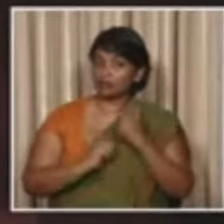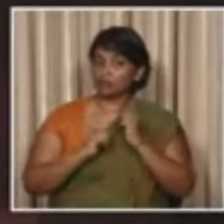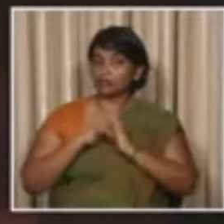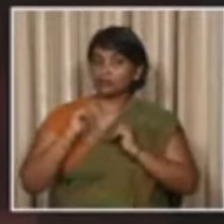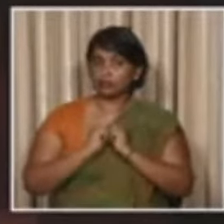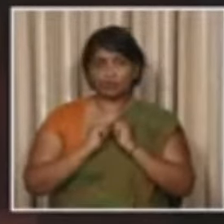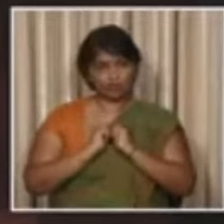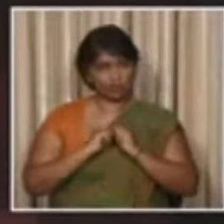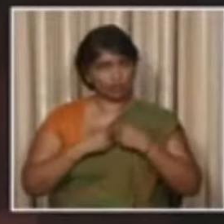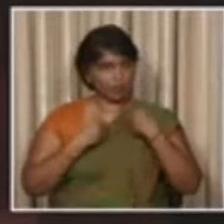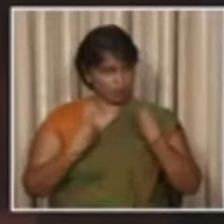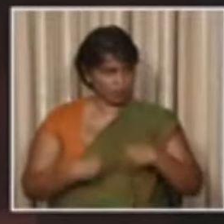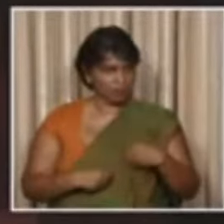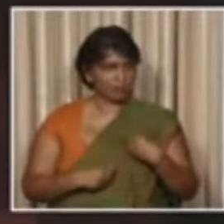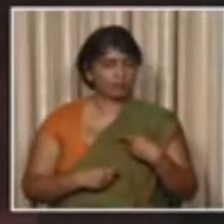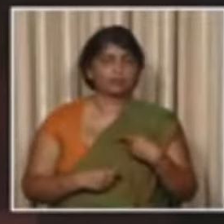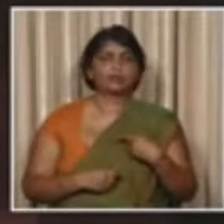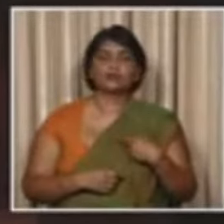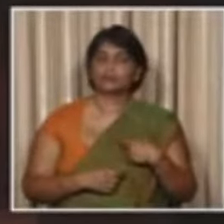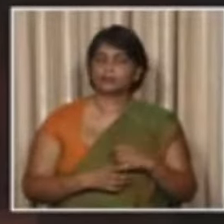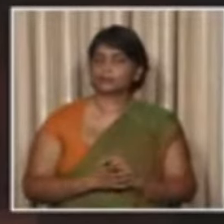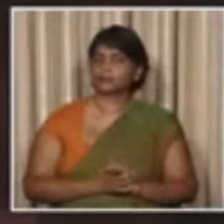සිදු වේද?